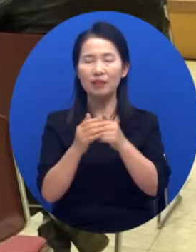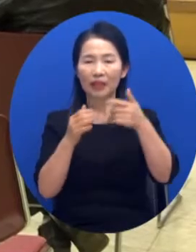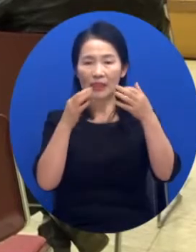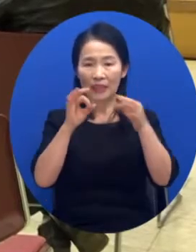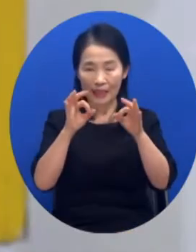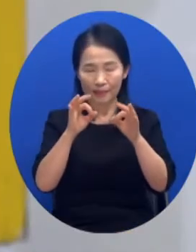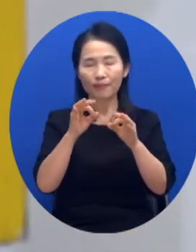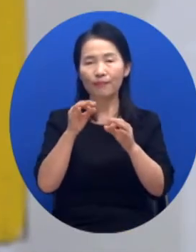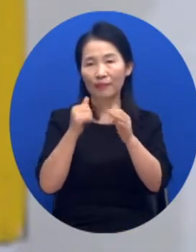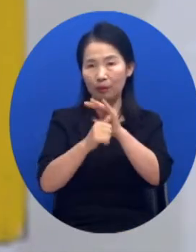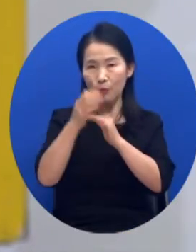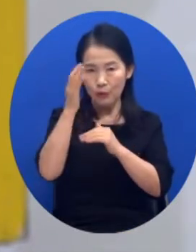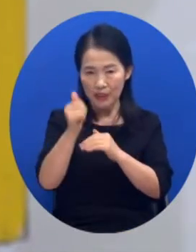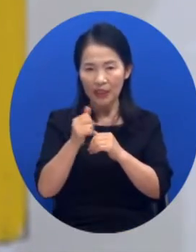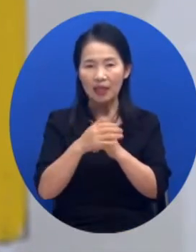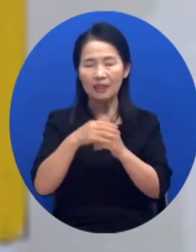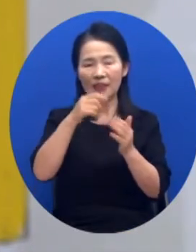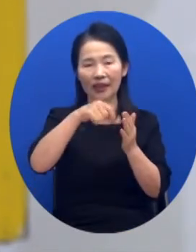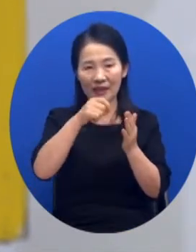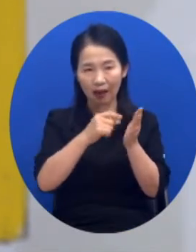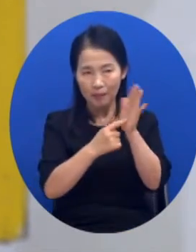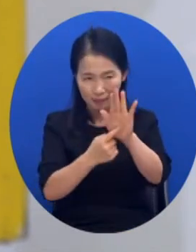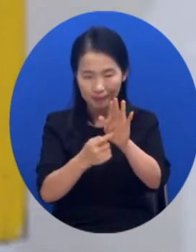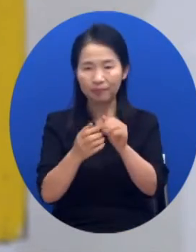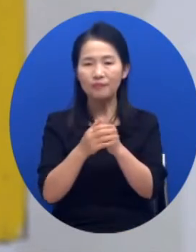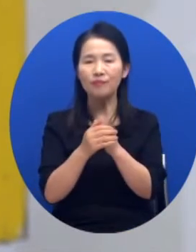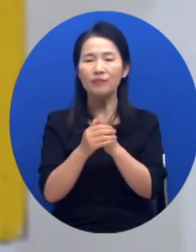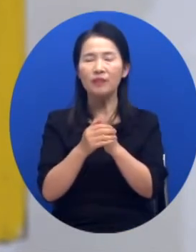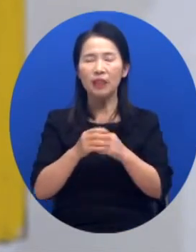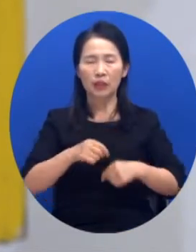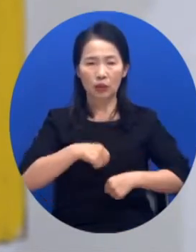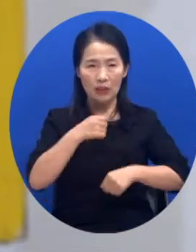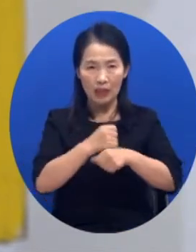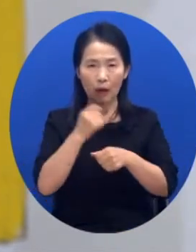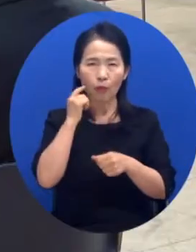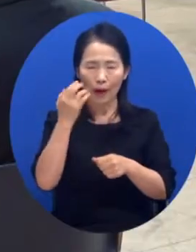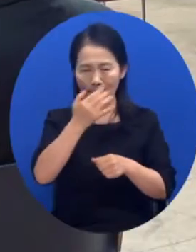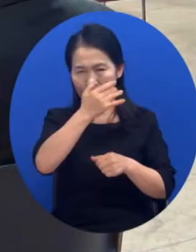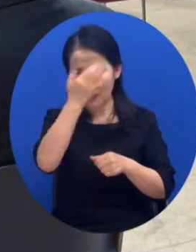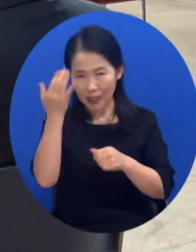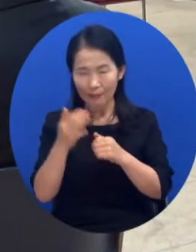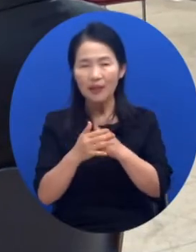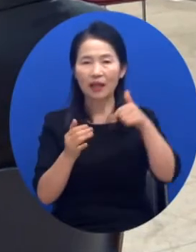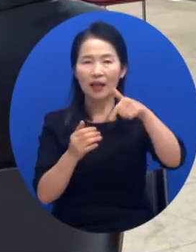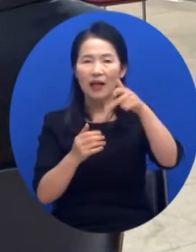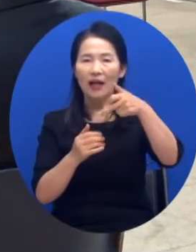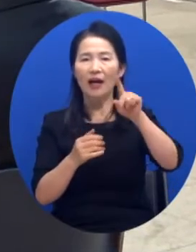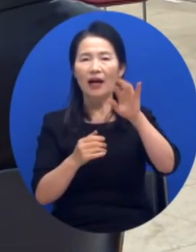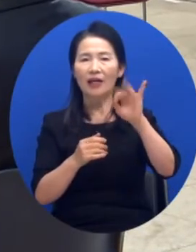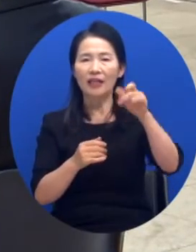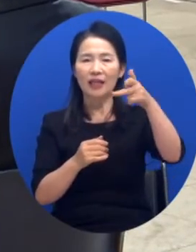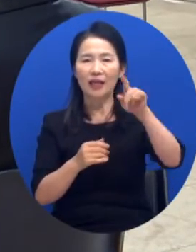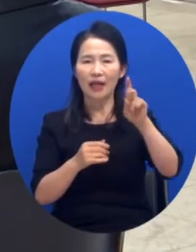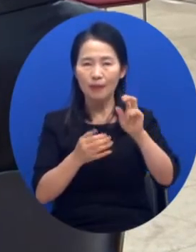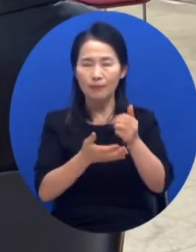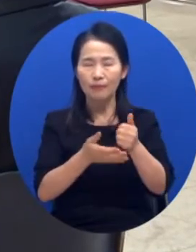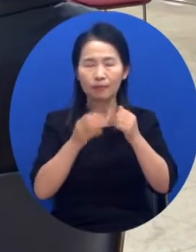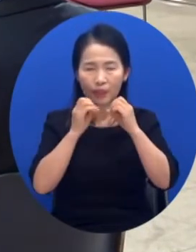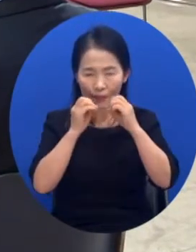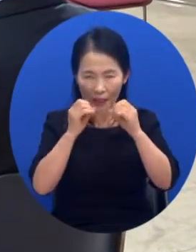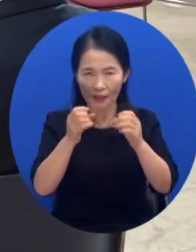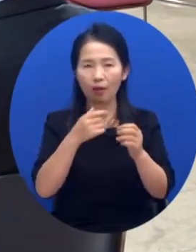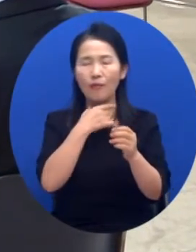김승욱 신임 대표회장은 기자간담회를 열고 정직하고 아름답게 카이캄을 섬기겠다고 포부를 밝혔습니다.